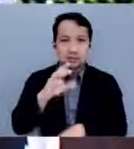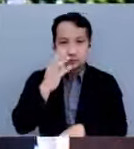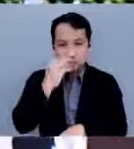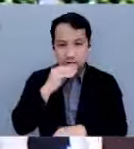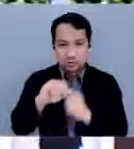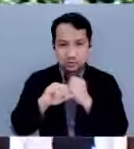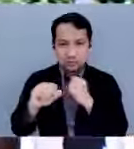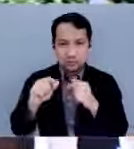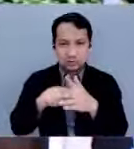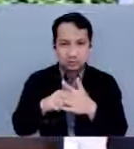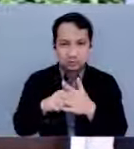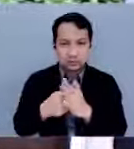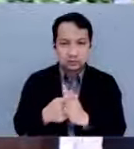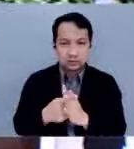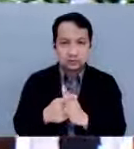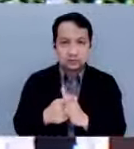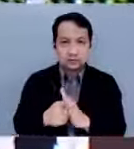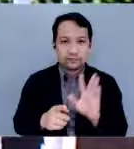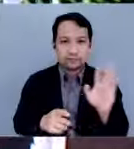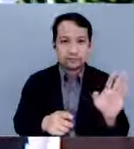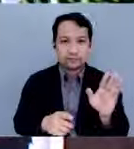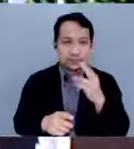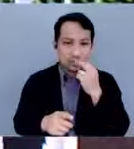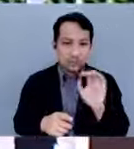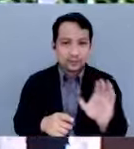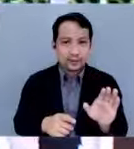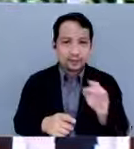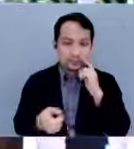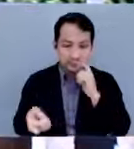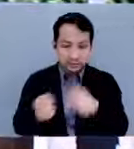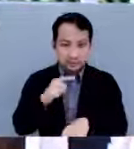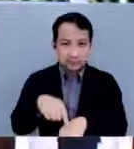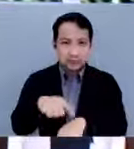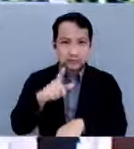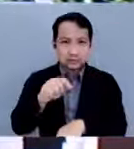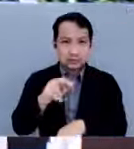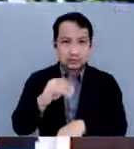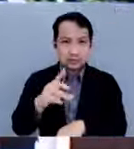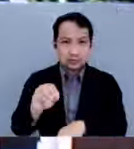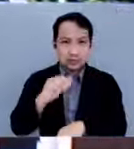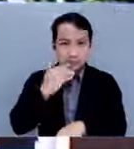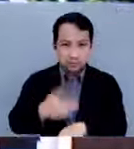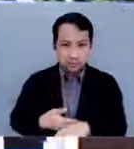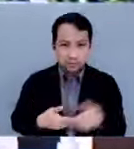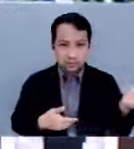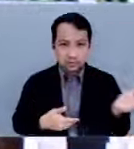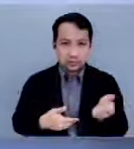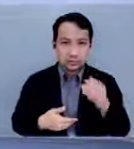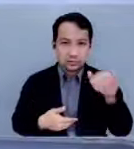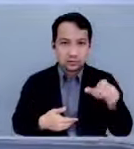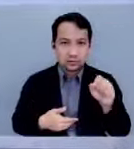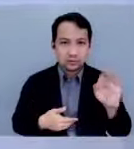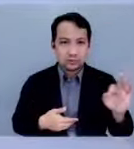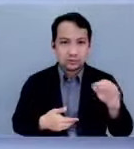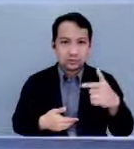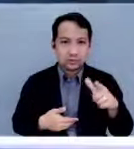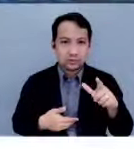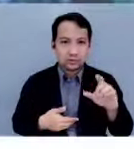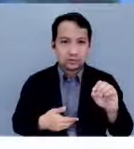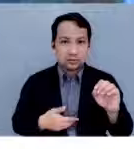na natin sa ating komedyante na galing sa Tondo. I-welcome natin, Jeps Galion!